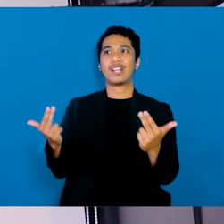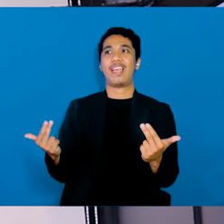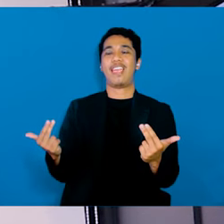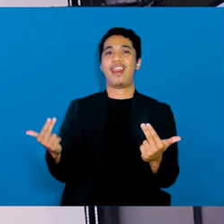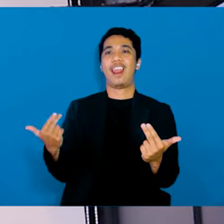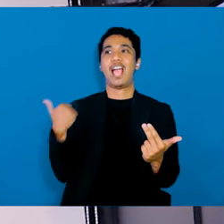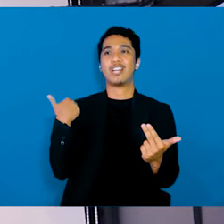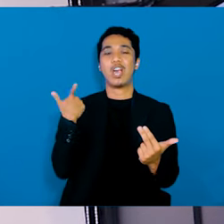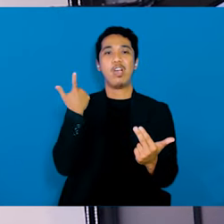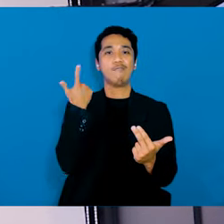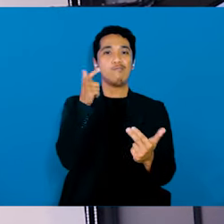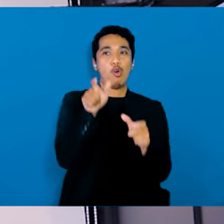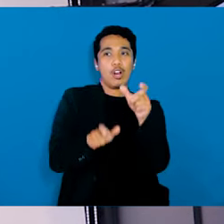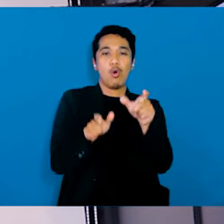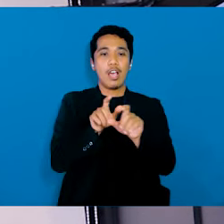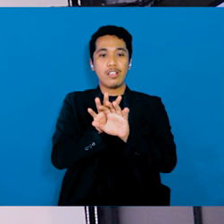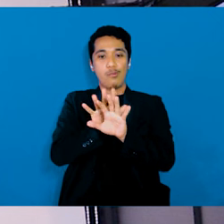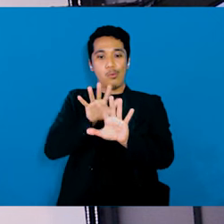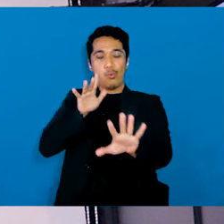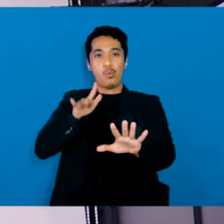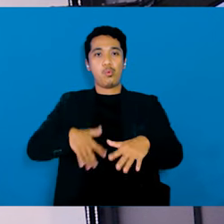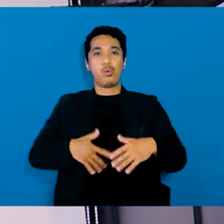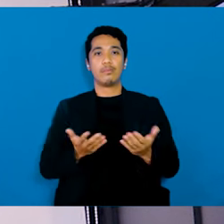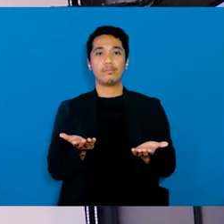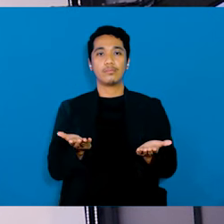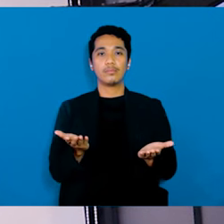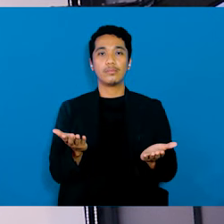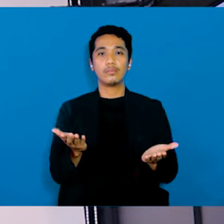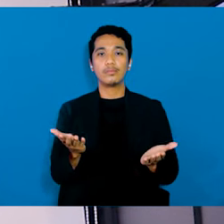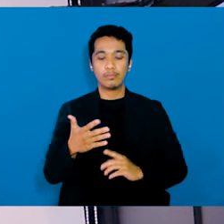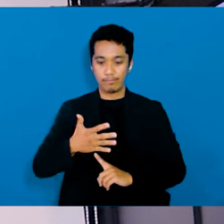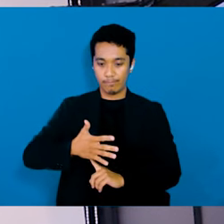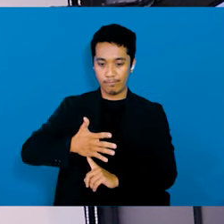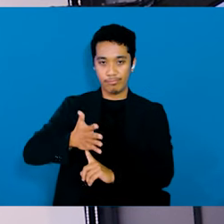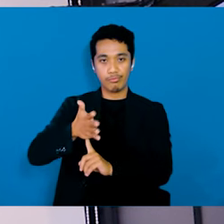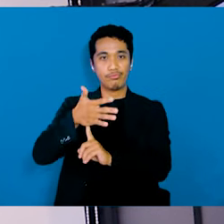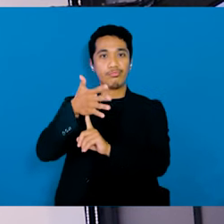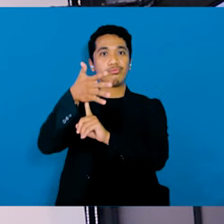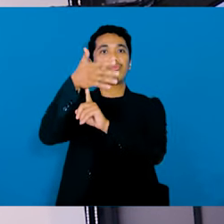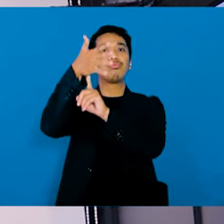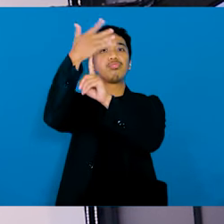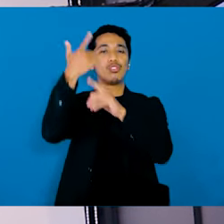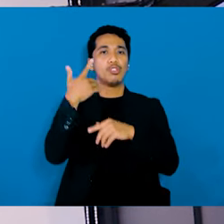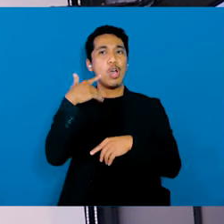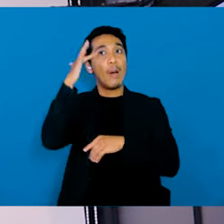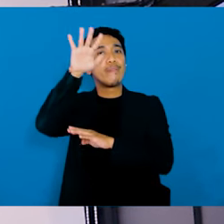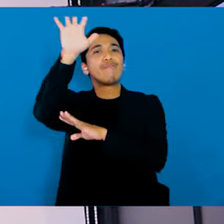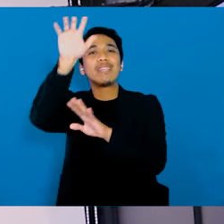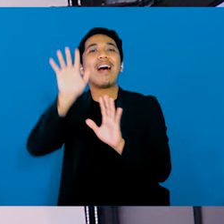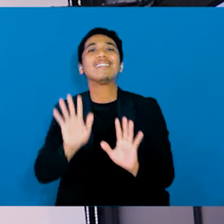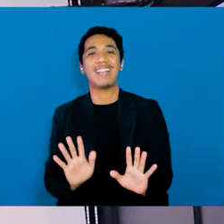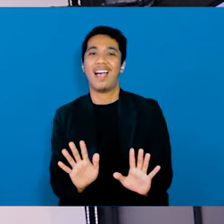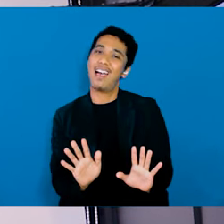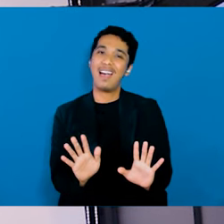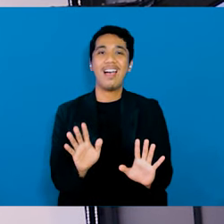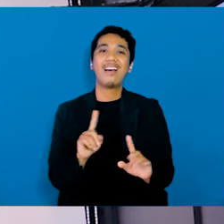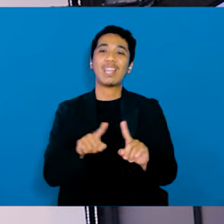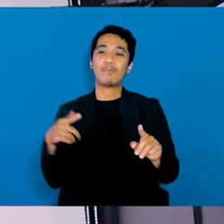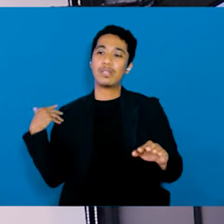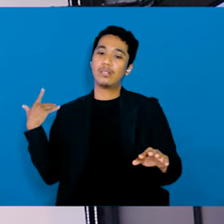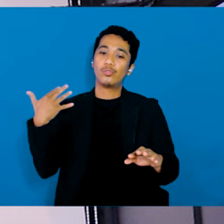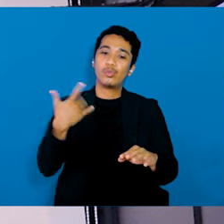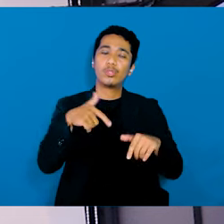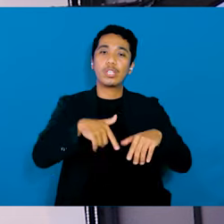ya, pasukan pengibar bendera pusaka gitu. Nah, tapi ya itu sebatas mimpi aja, karena ternyata setelah semakin kesini